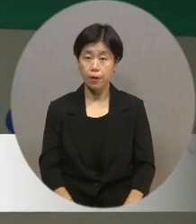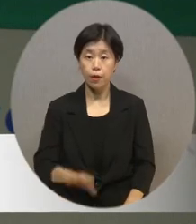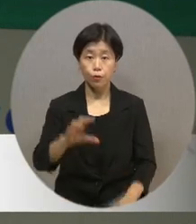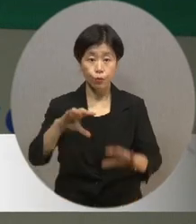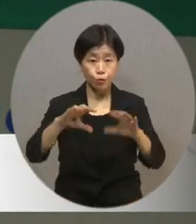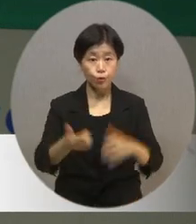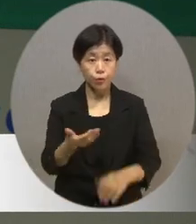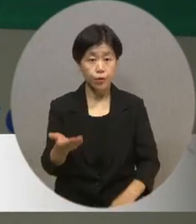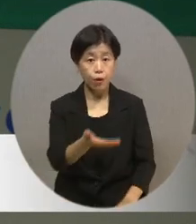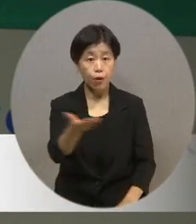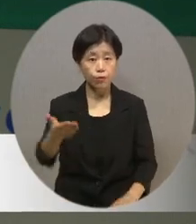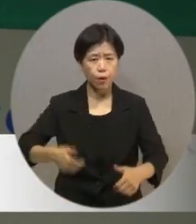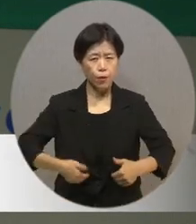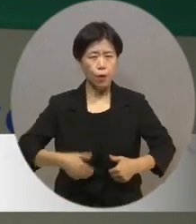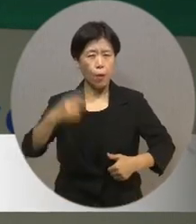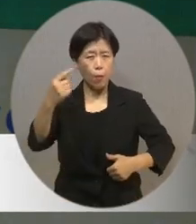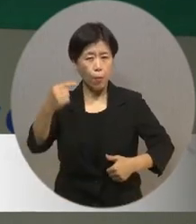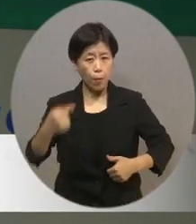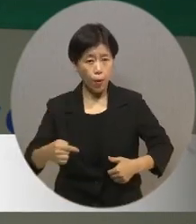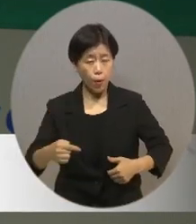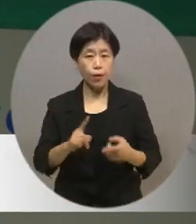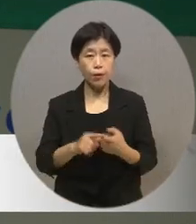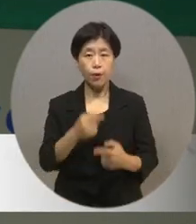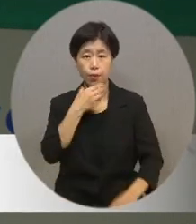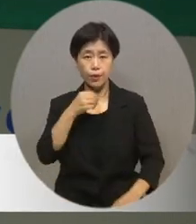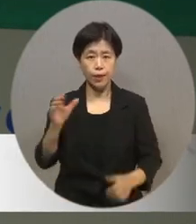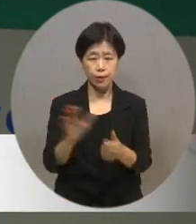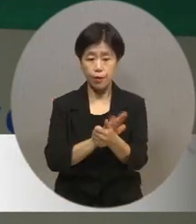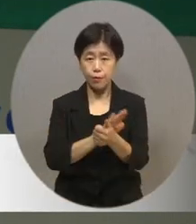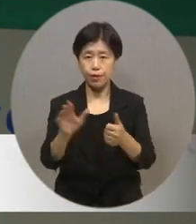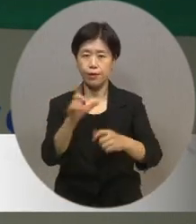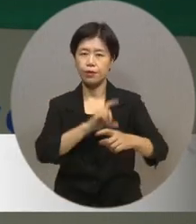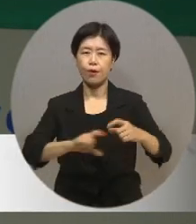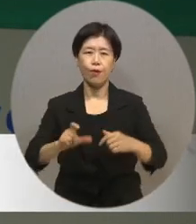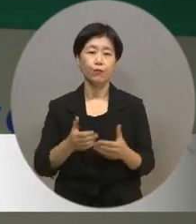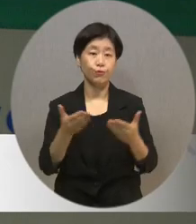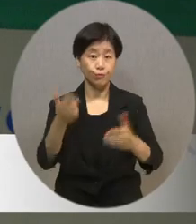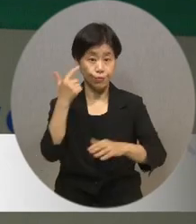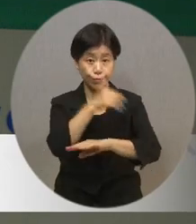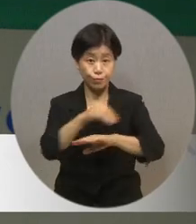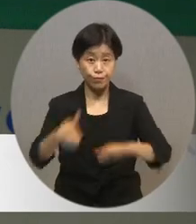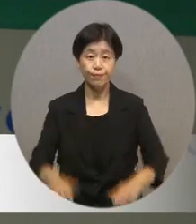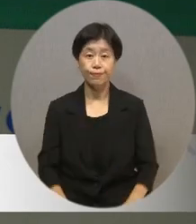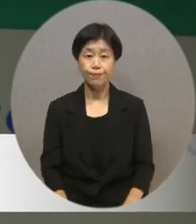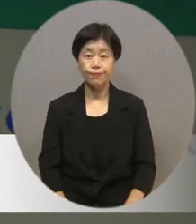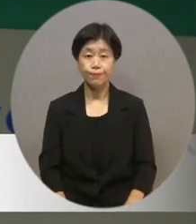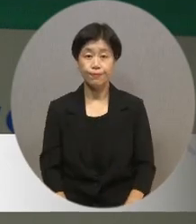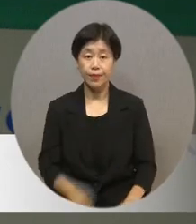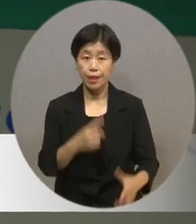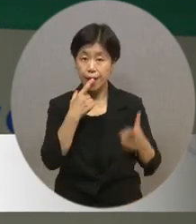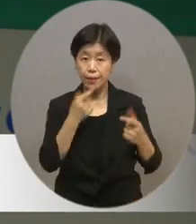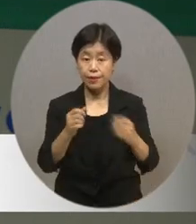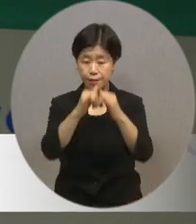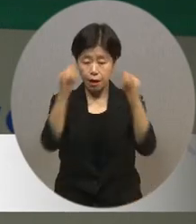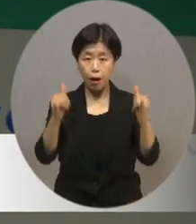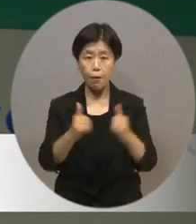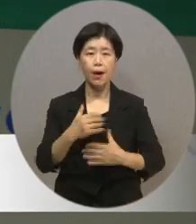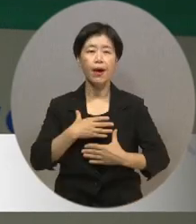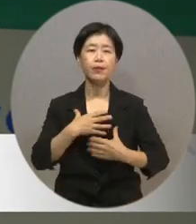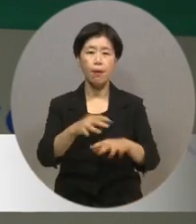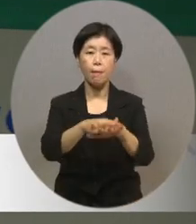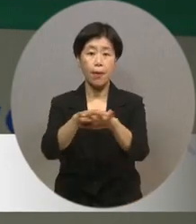여러분께서 필요로 하시는 복지 서비스를 계속 늘려갈 예정입니다. 이러한 사회